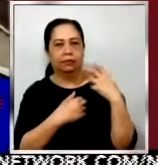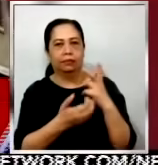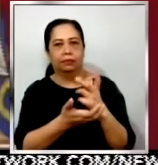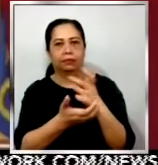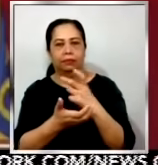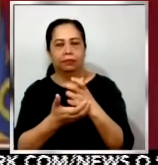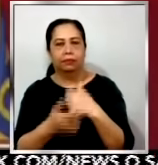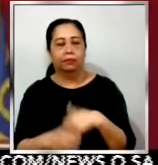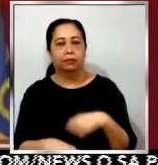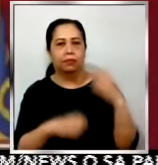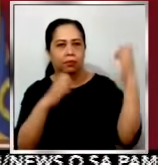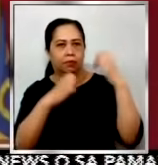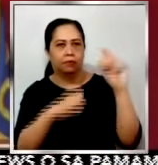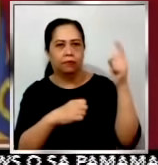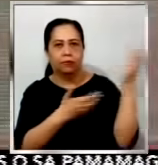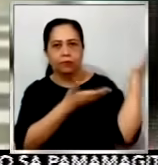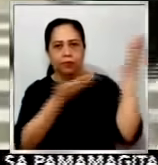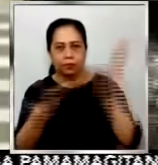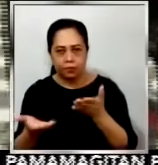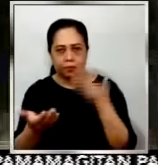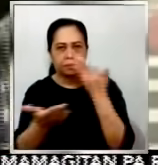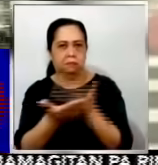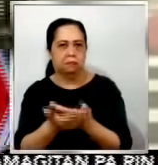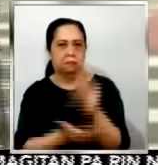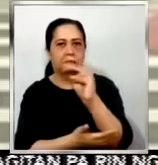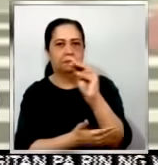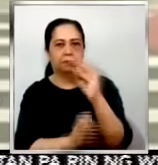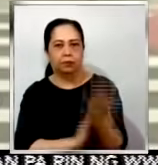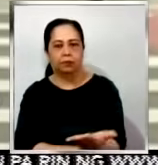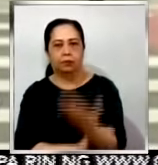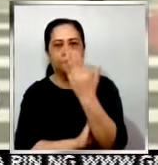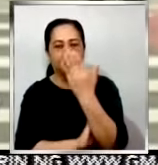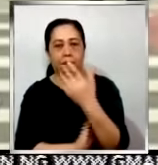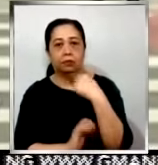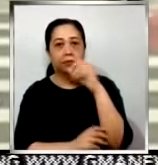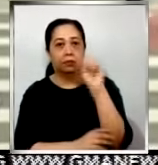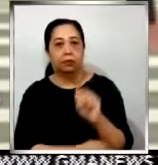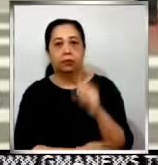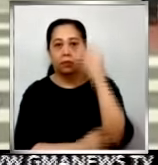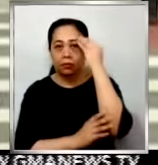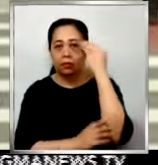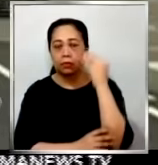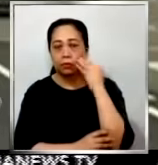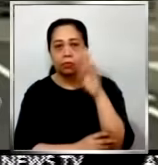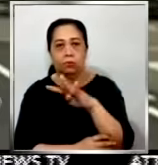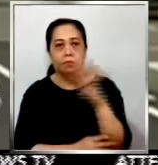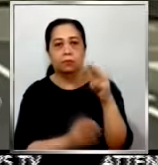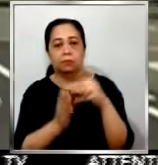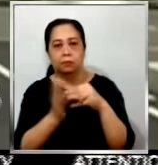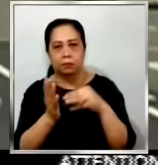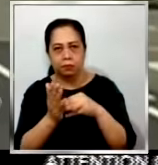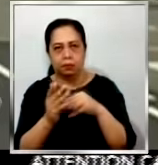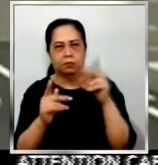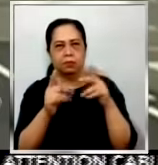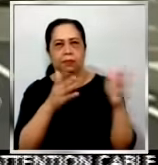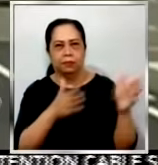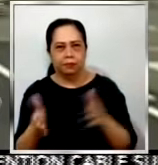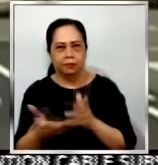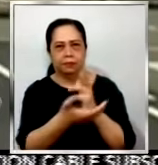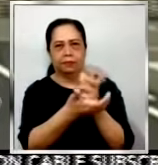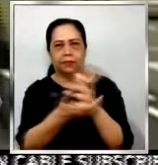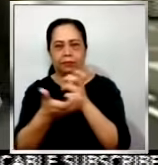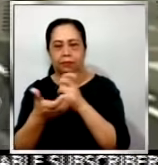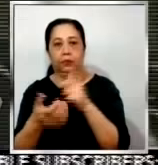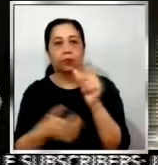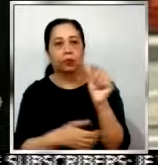first shipments to arrive Monday morning. Ang South Korea naman, 44 million residents ang planong mabakunahan sa 2021.